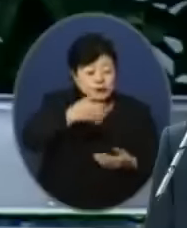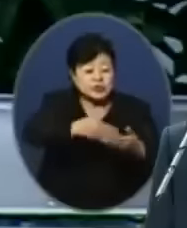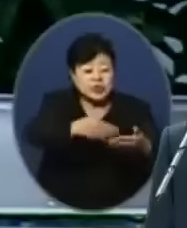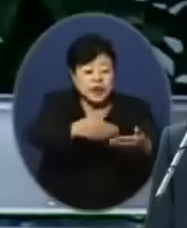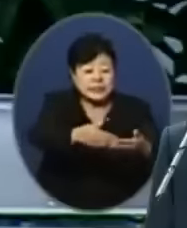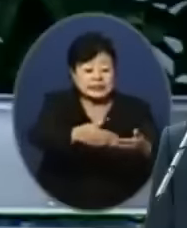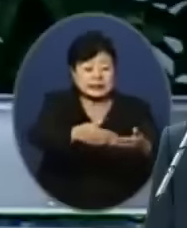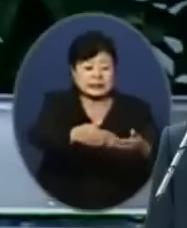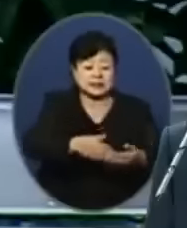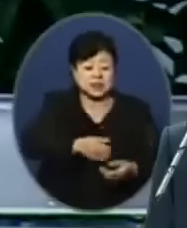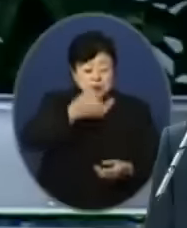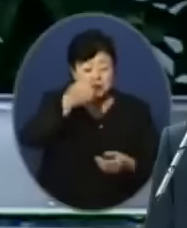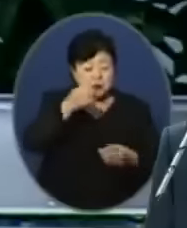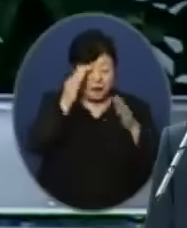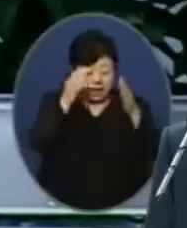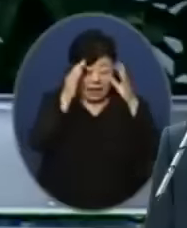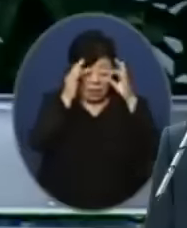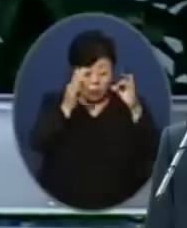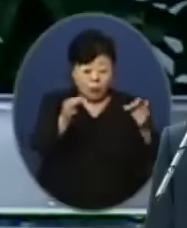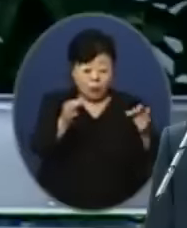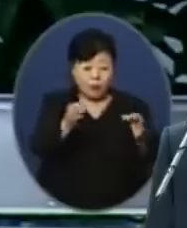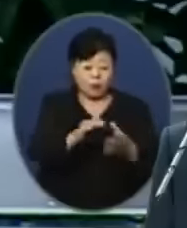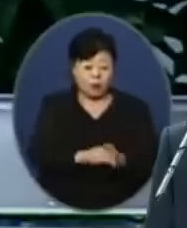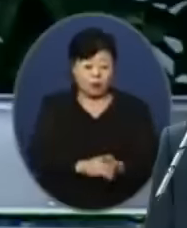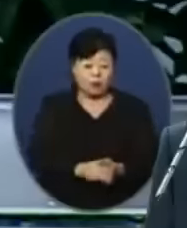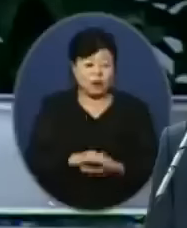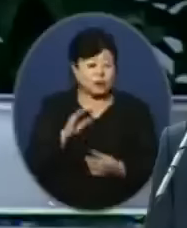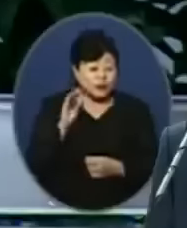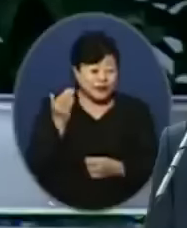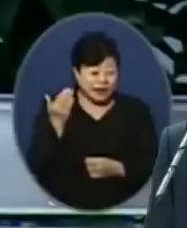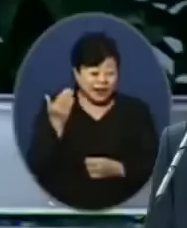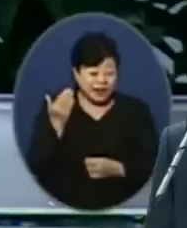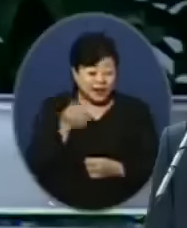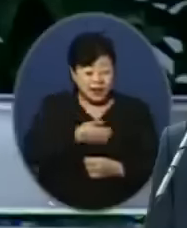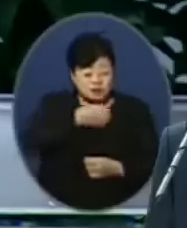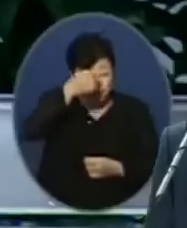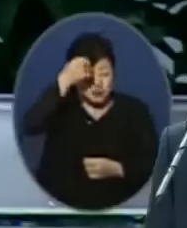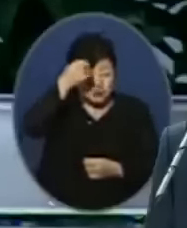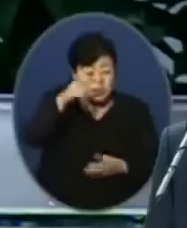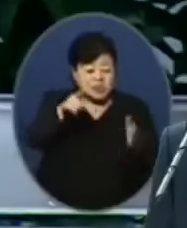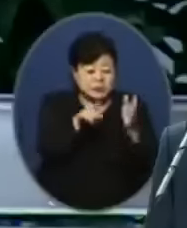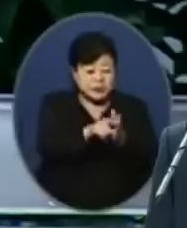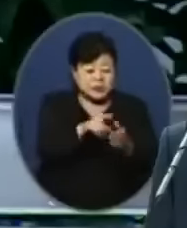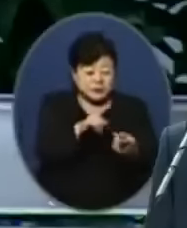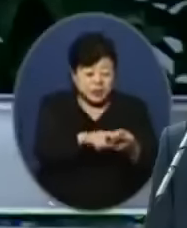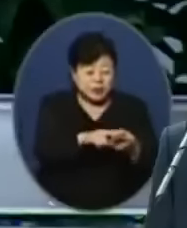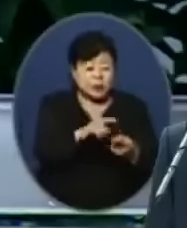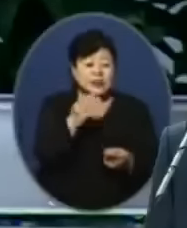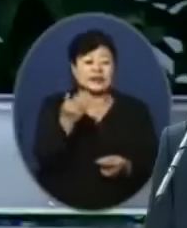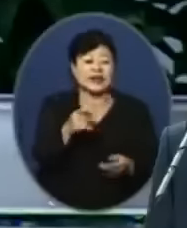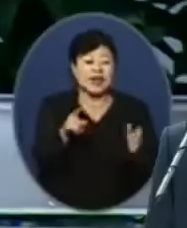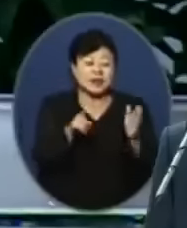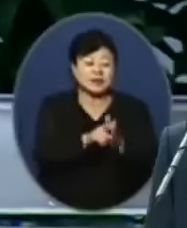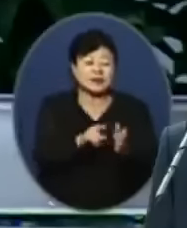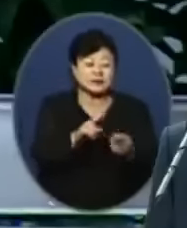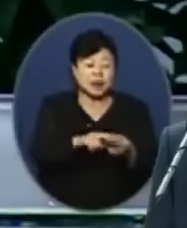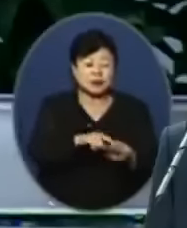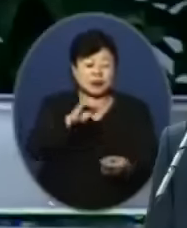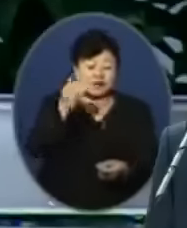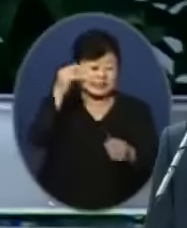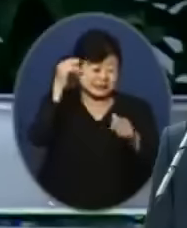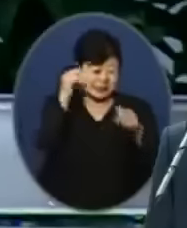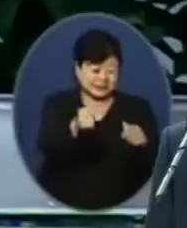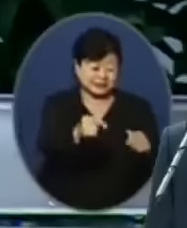그리놓으면 꿈을 바라보고 바라본 대로 된다. 꿈이 믿음을 가지기 때문에 믿음은 내 믿은 대로